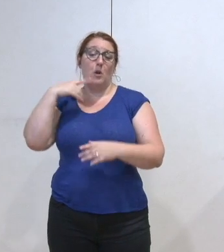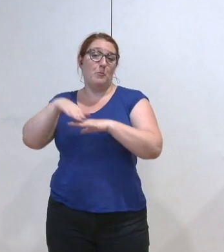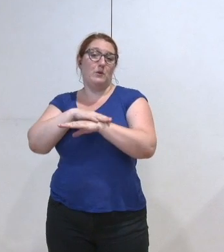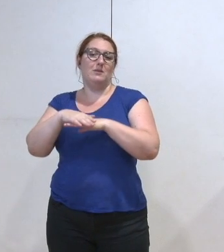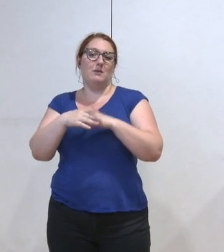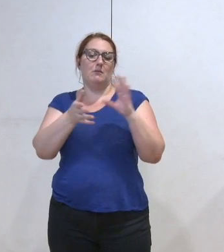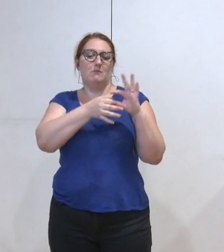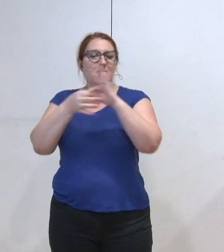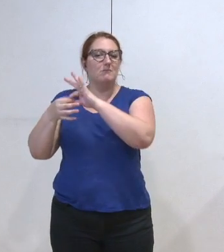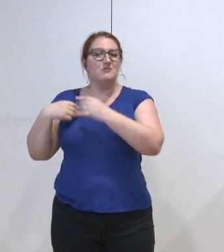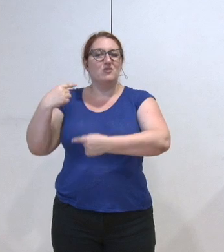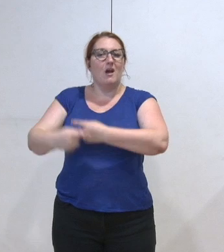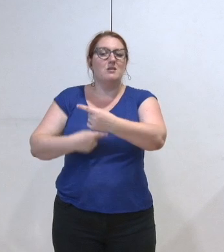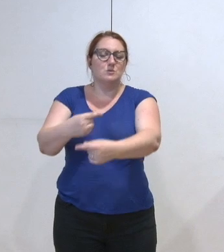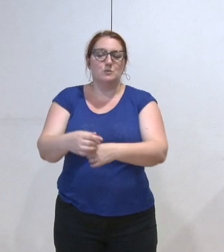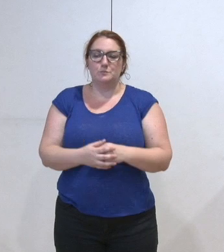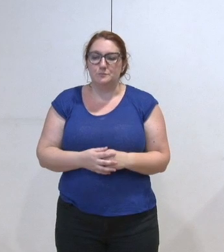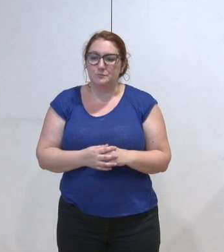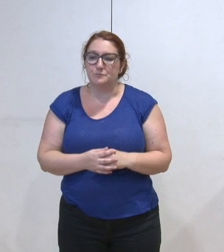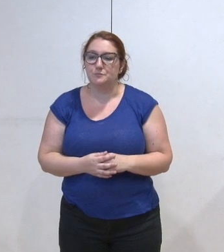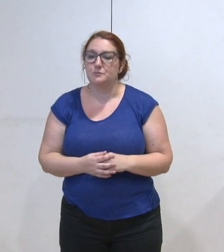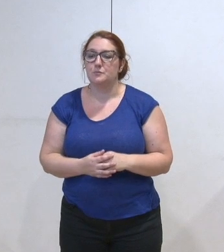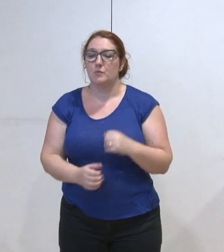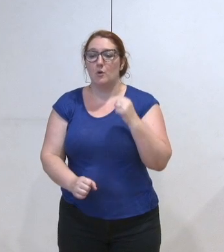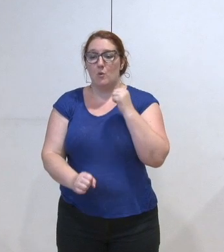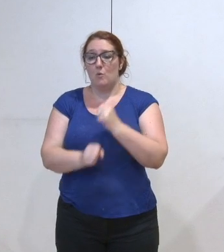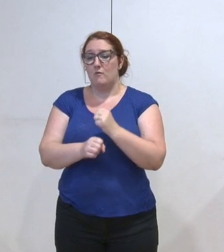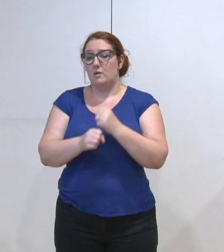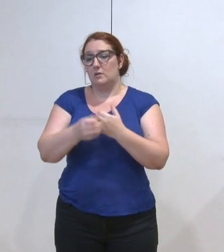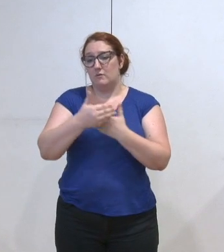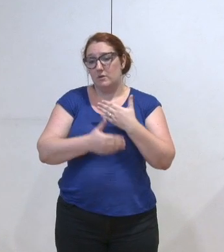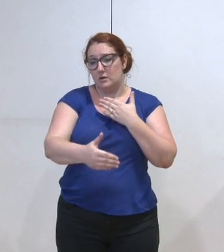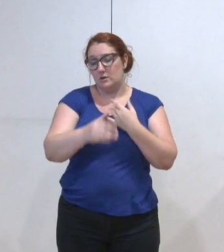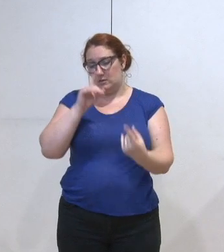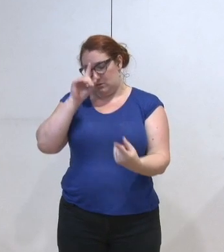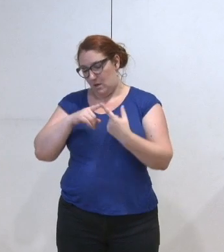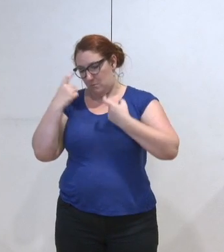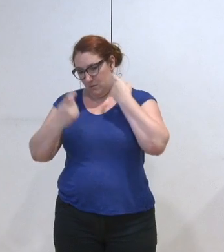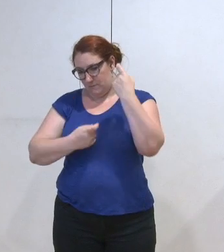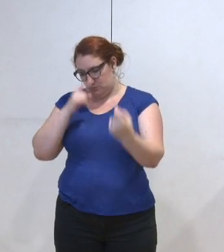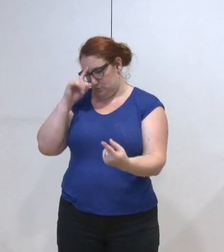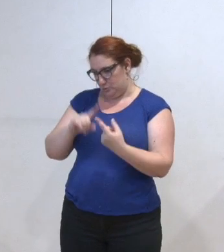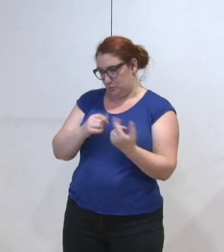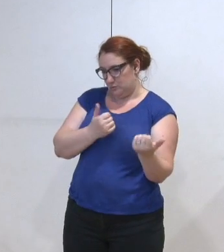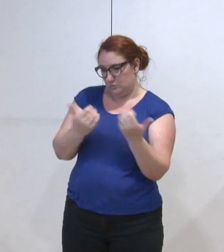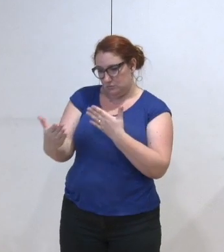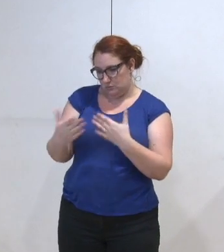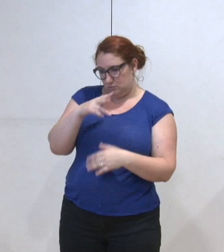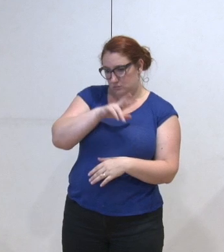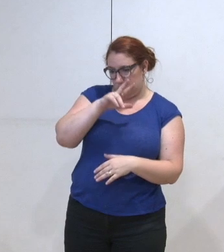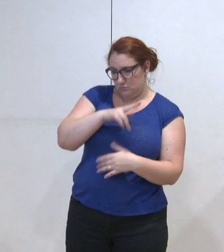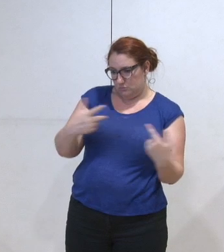intergénérationnelle nous travaillerons sur la réflexion et les actions sur l'offre de logement adapté et en